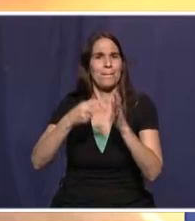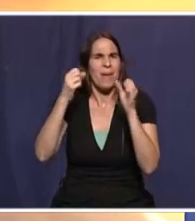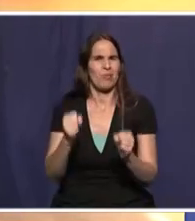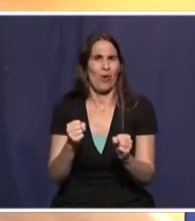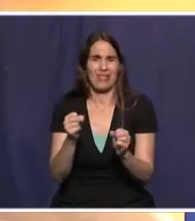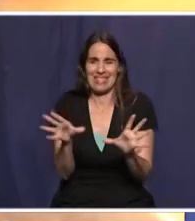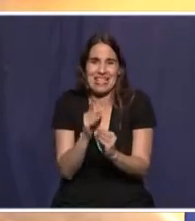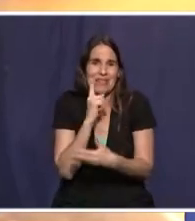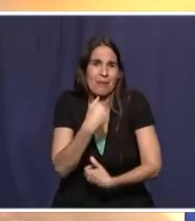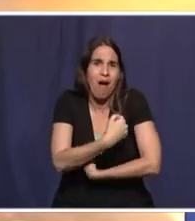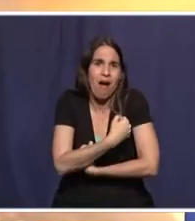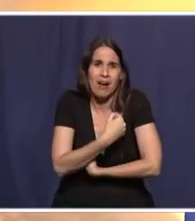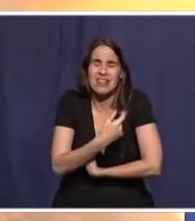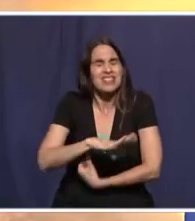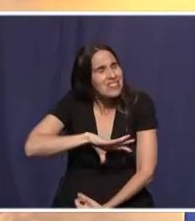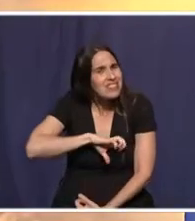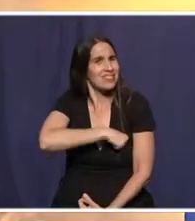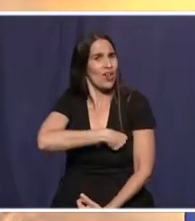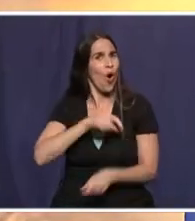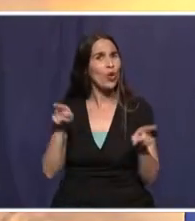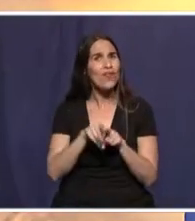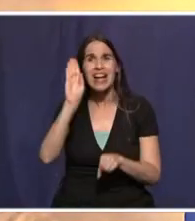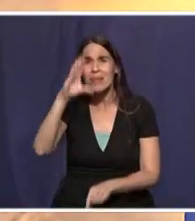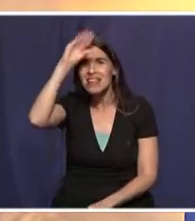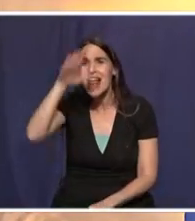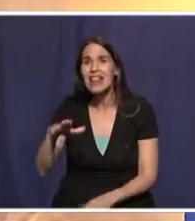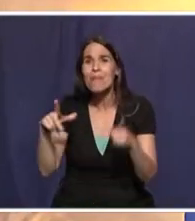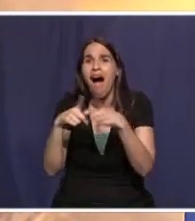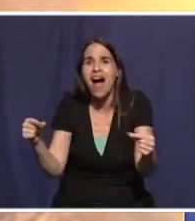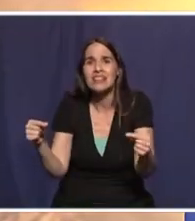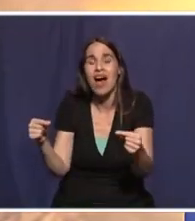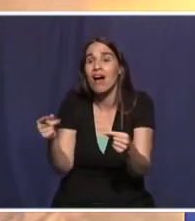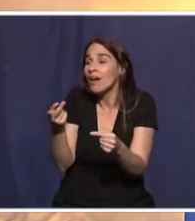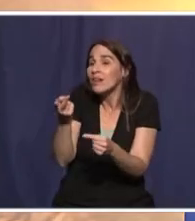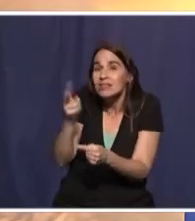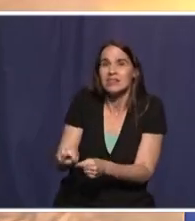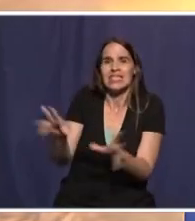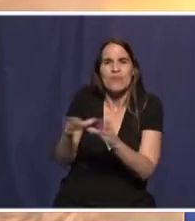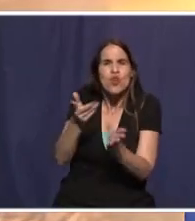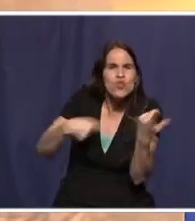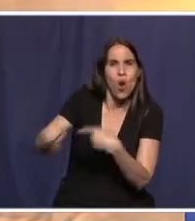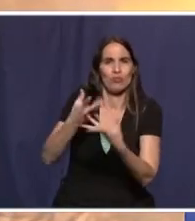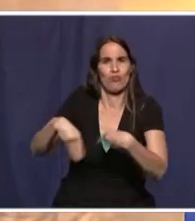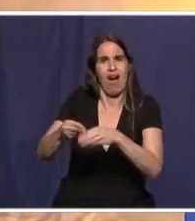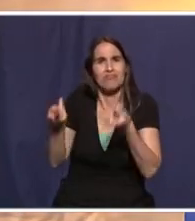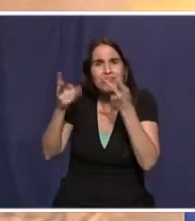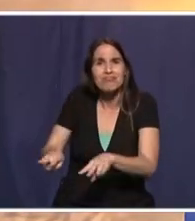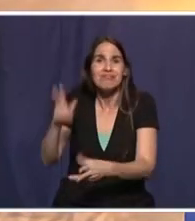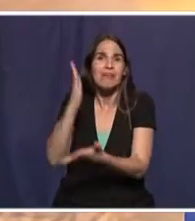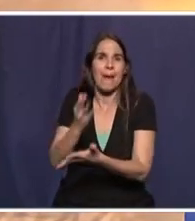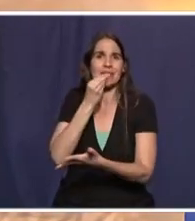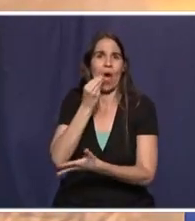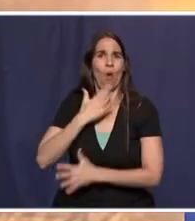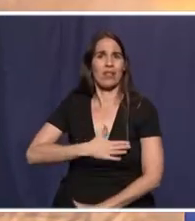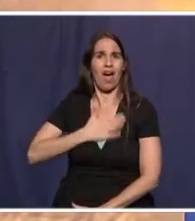בחיק אמו, מפלח את ליבי גם כשילד בעזה נהרג יחד עם כל בני משפחתו באמצע ארוחת